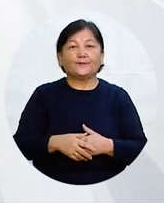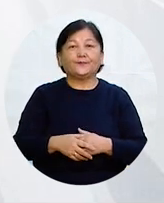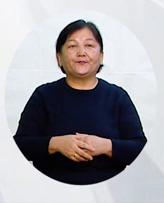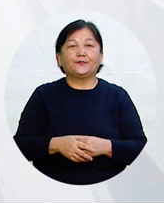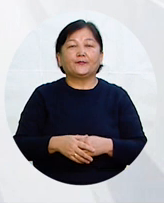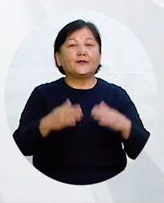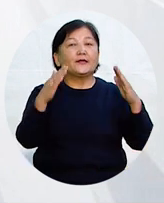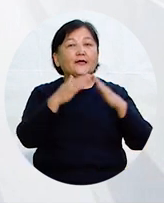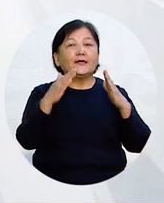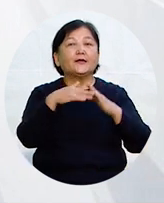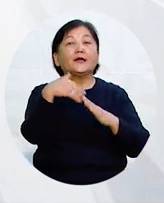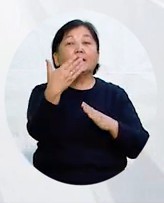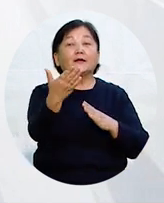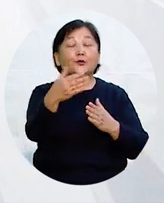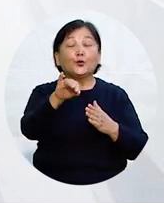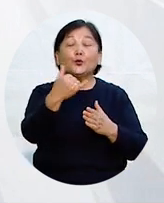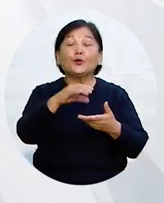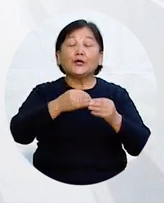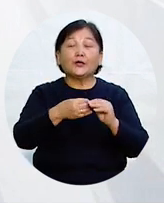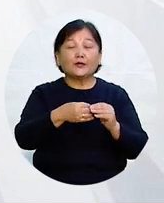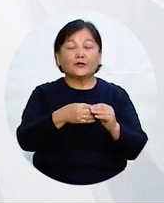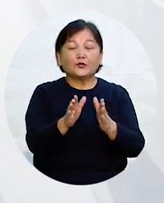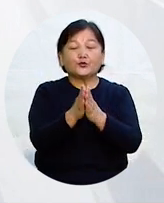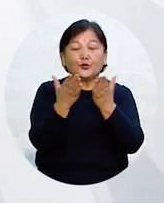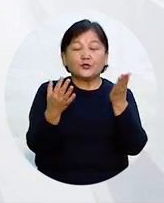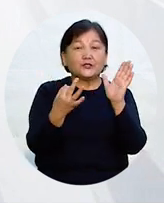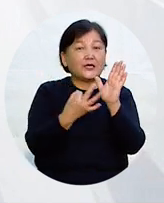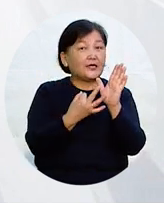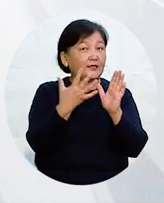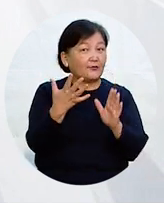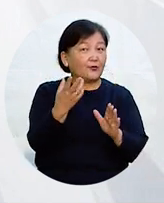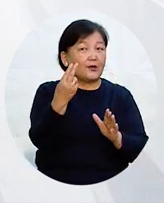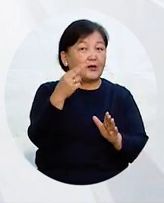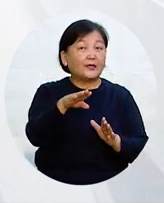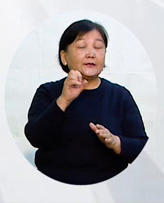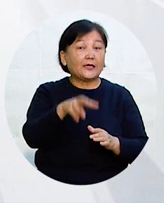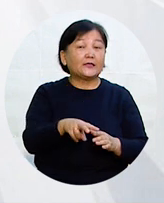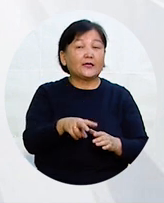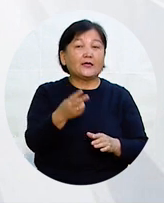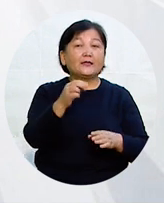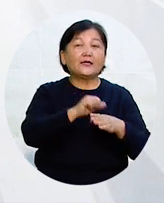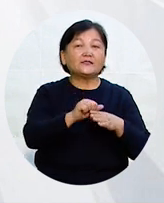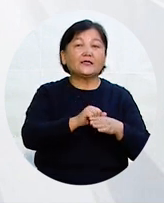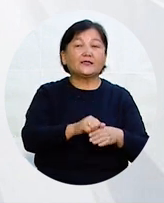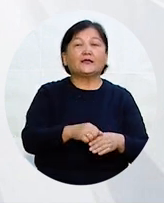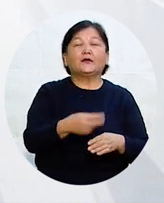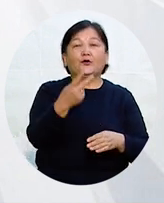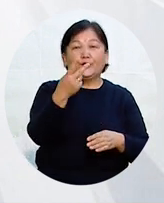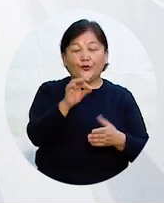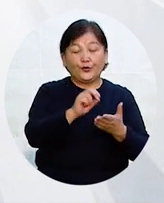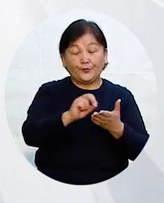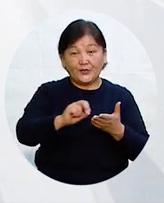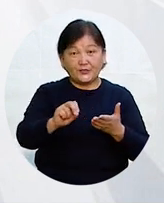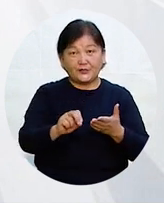За гэрийн даалгавраа тэмдэглэж аваа хүүхдүүдээ. Сурчгийн 85 дугаар тал дасгал 23. Зөв эхлэл эхийг уншаад асуултанд